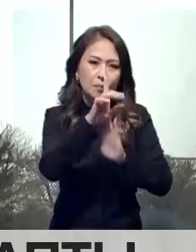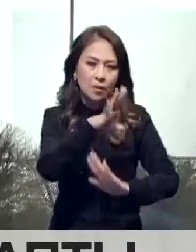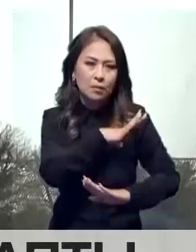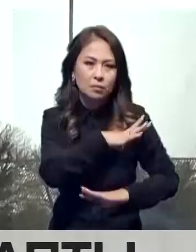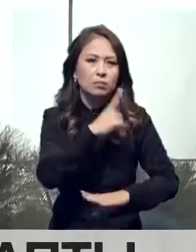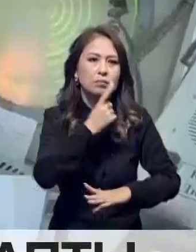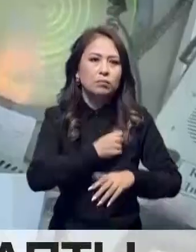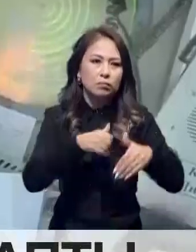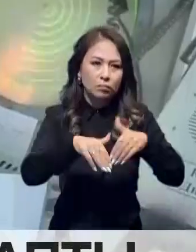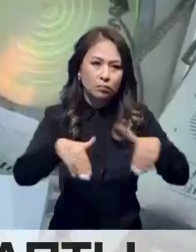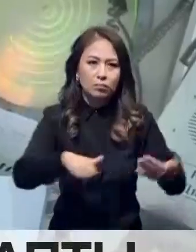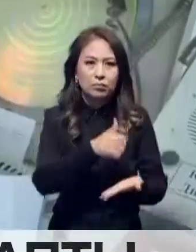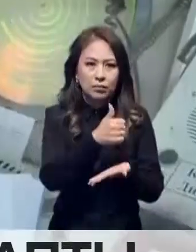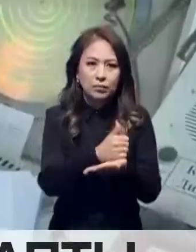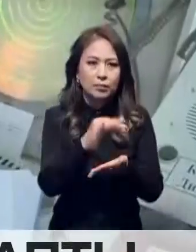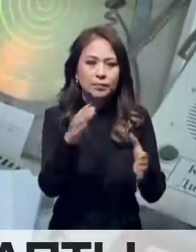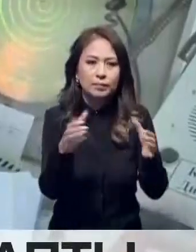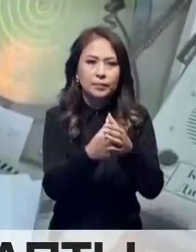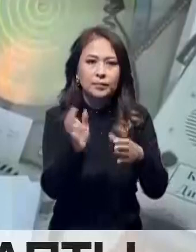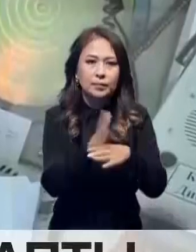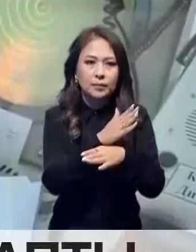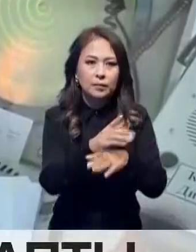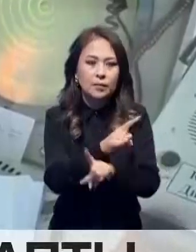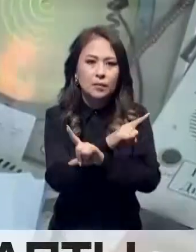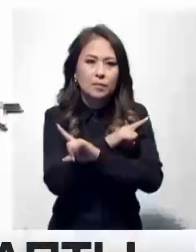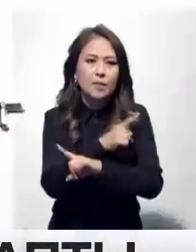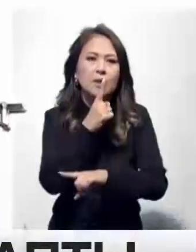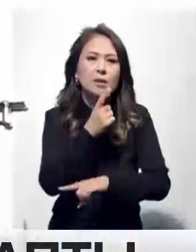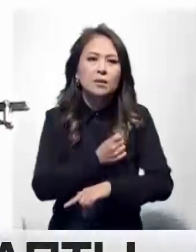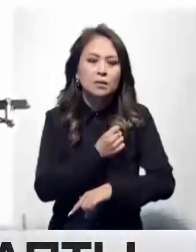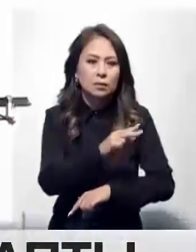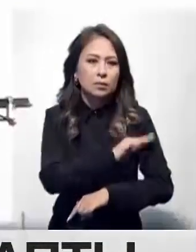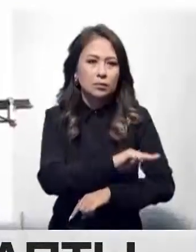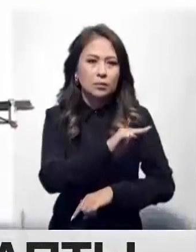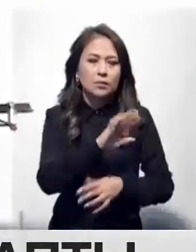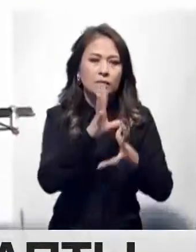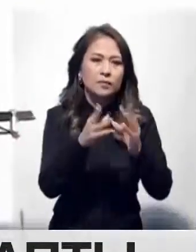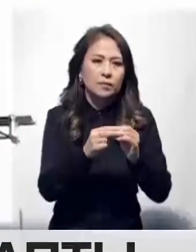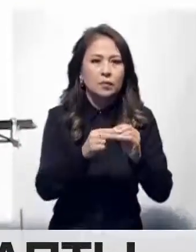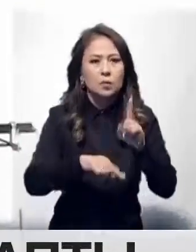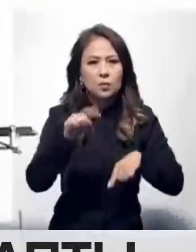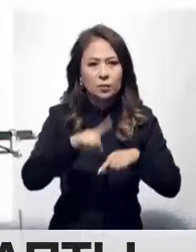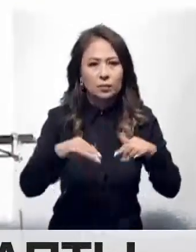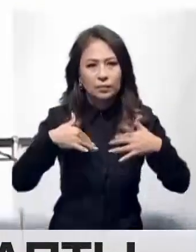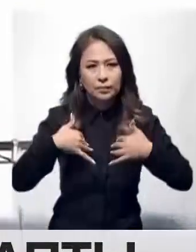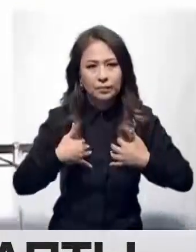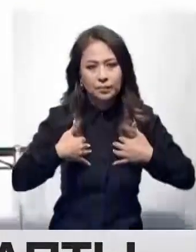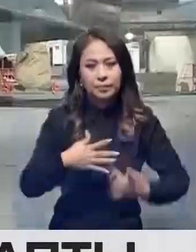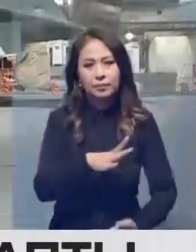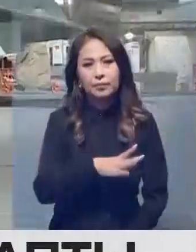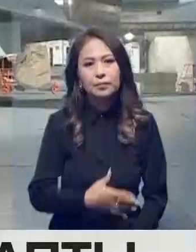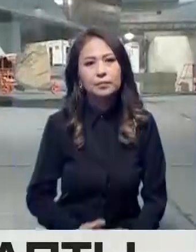басталған. Қарулы күштер қолбасшылығы мен жеке құрам қаза тапқан әскери қызметкерлердің туыстары мен жақындарына қайғырып көңіл айтады.